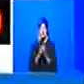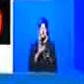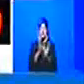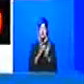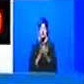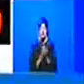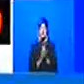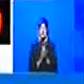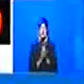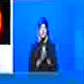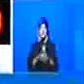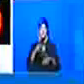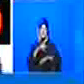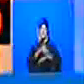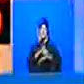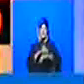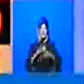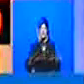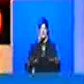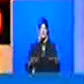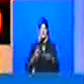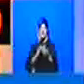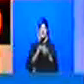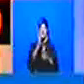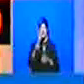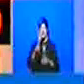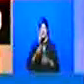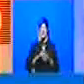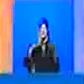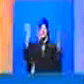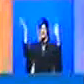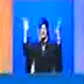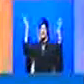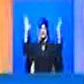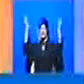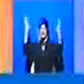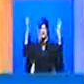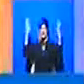Waktunya habis. Terima kasih pasangan nomor urut satu. Kita berikan aplaus untuk pasangan nomor urut satu.